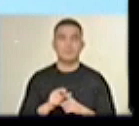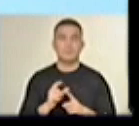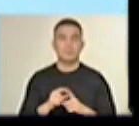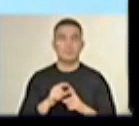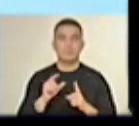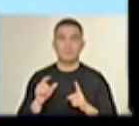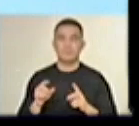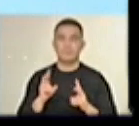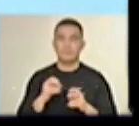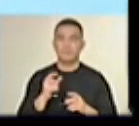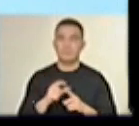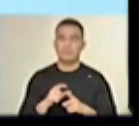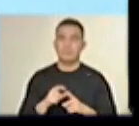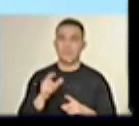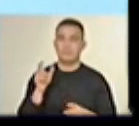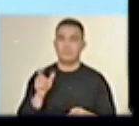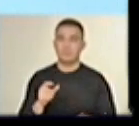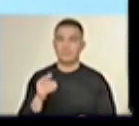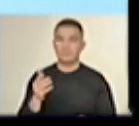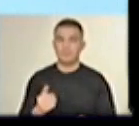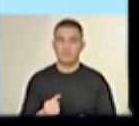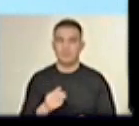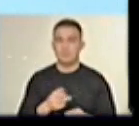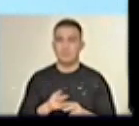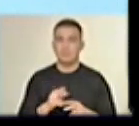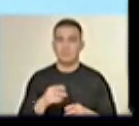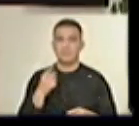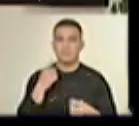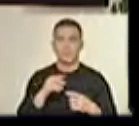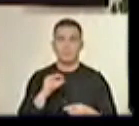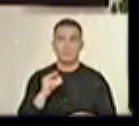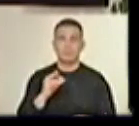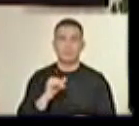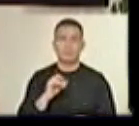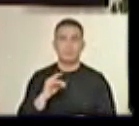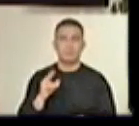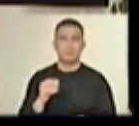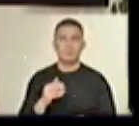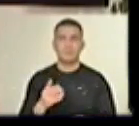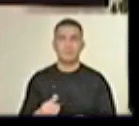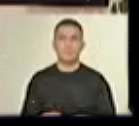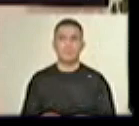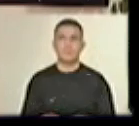Пришвин. Сегодня мы с вами прочитаем рассказ «Журка».